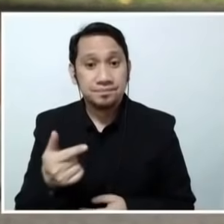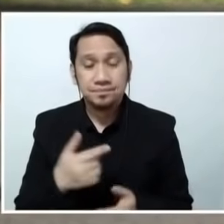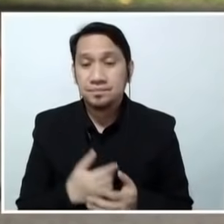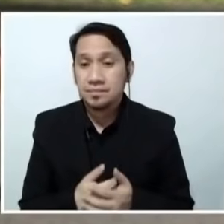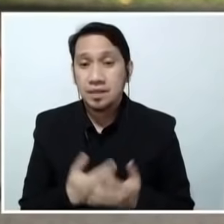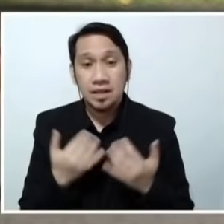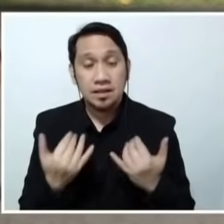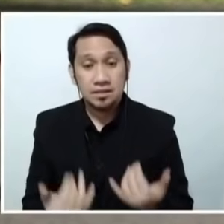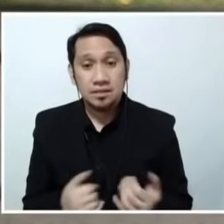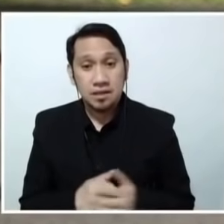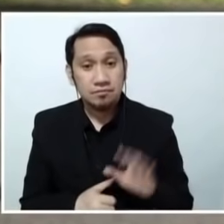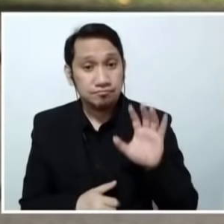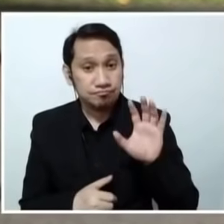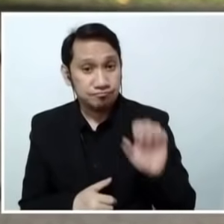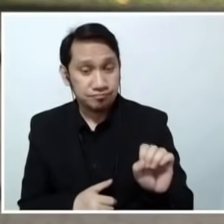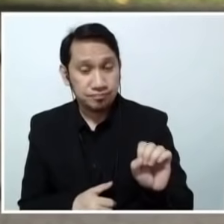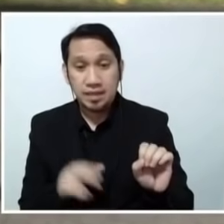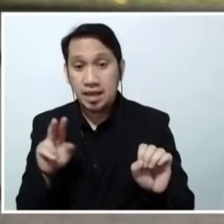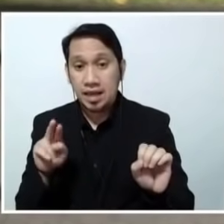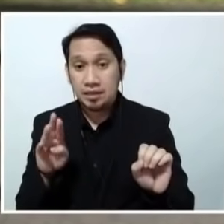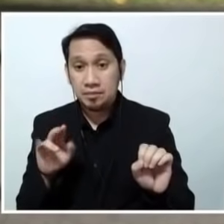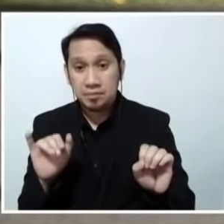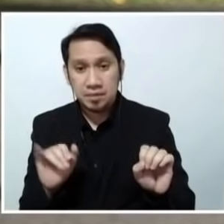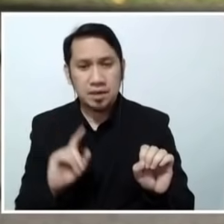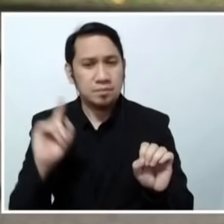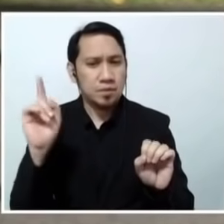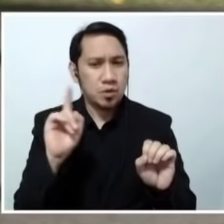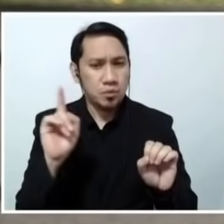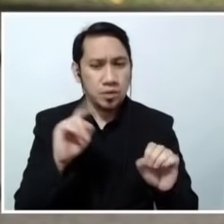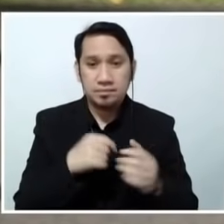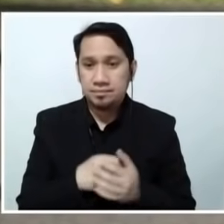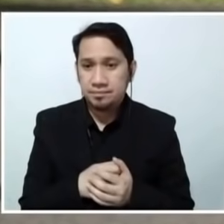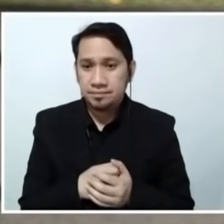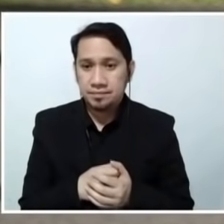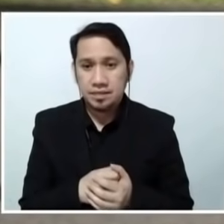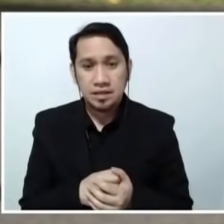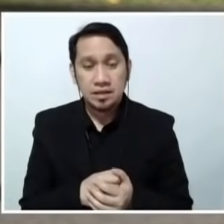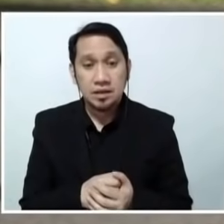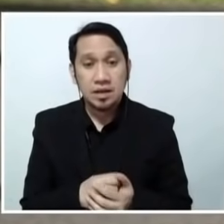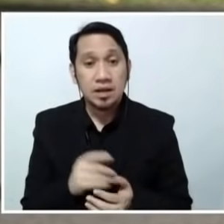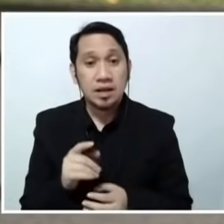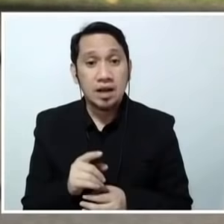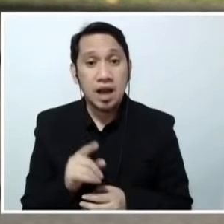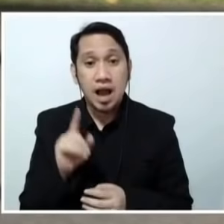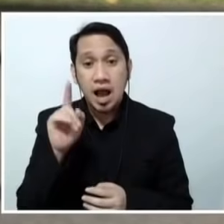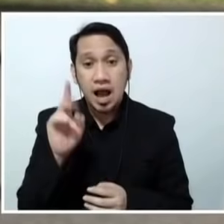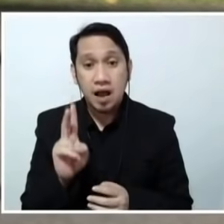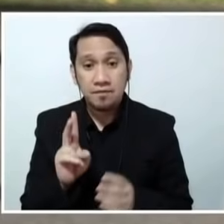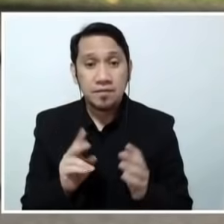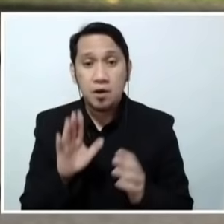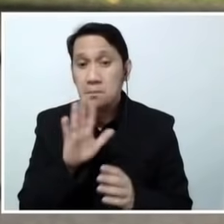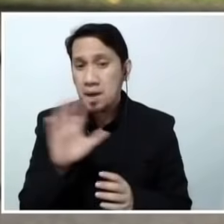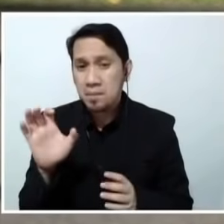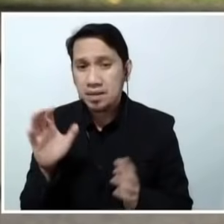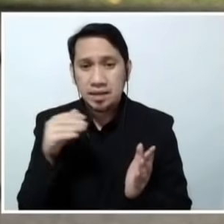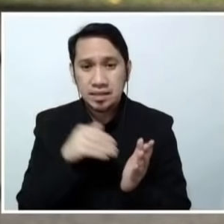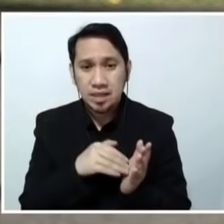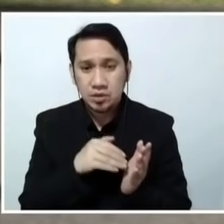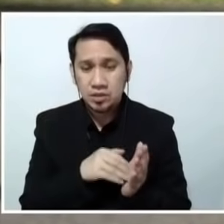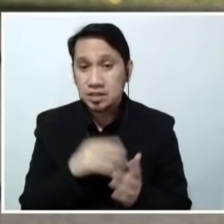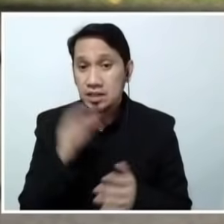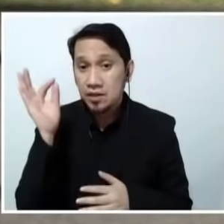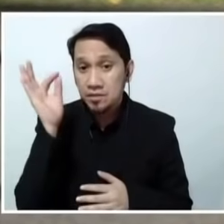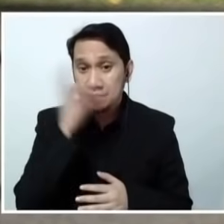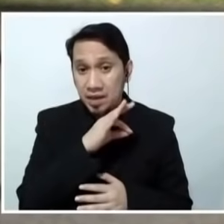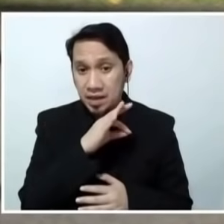Nakumbiska ng mga tauhan ng NBI at Bureau of Customs ang aabot sa higit kalahating milyong pisong halaga ng mga pinekeng